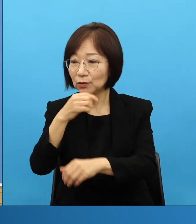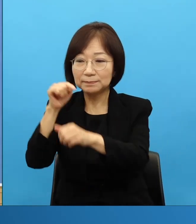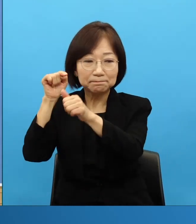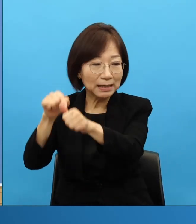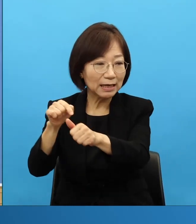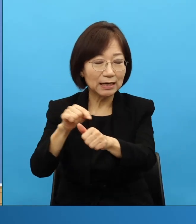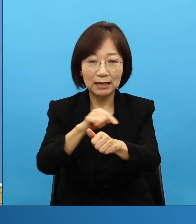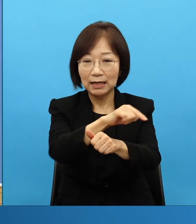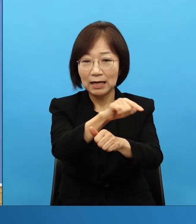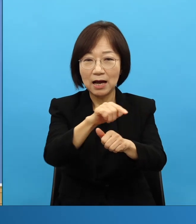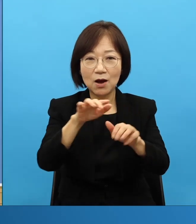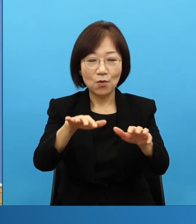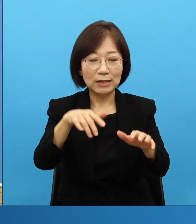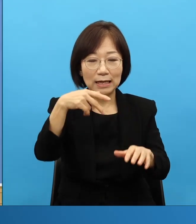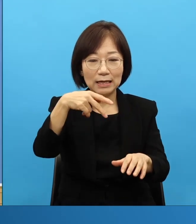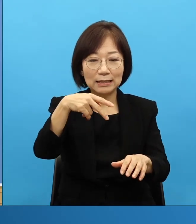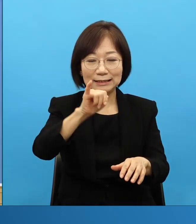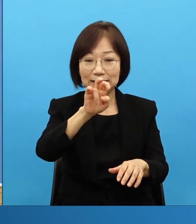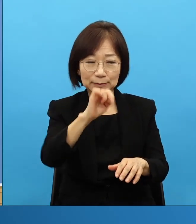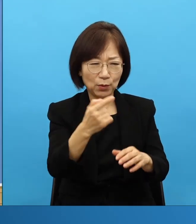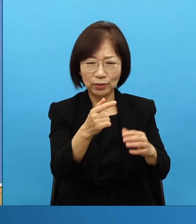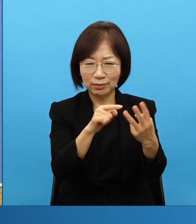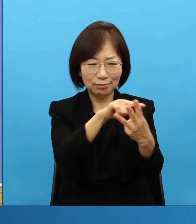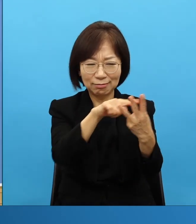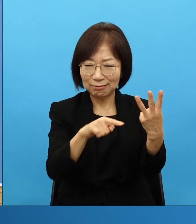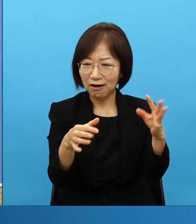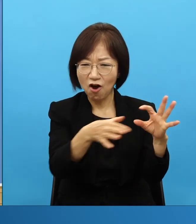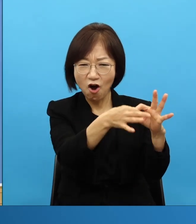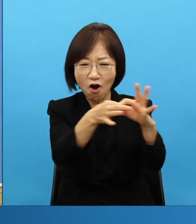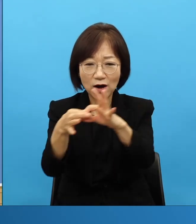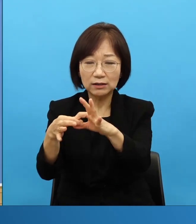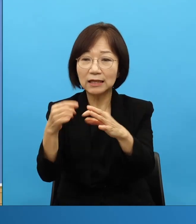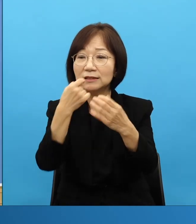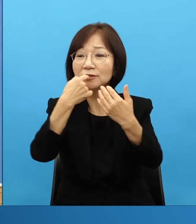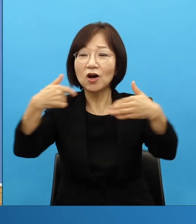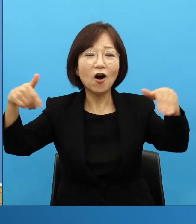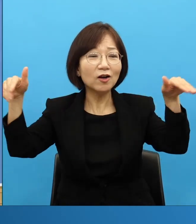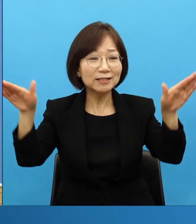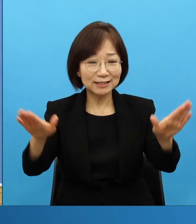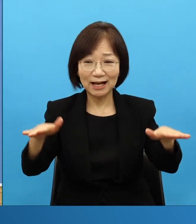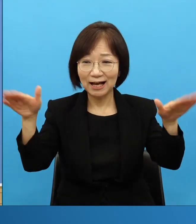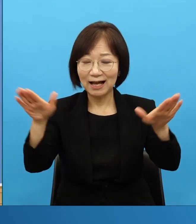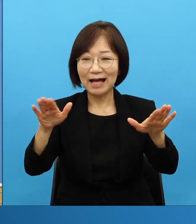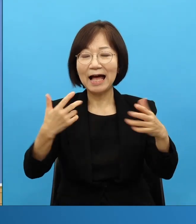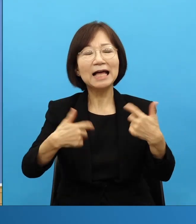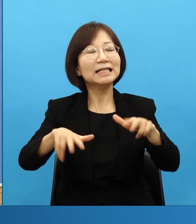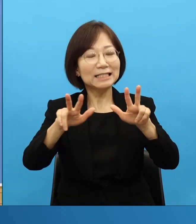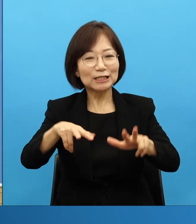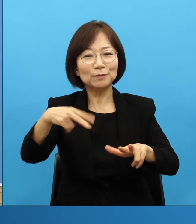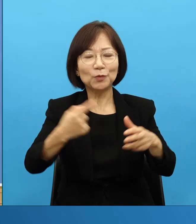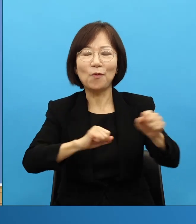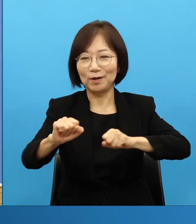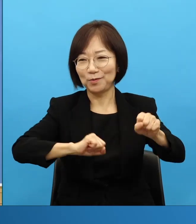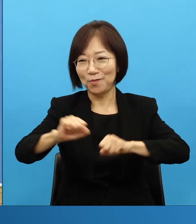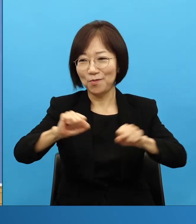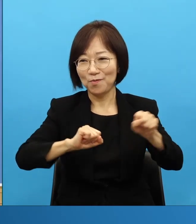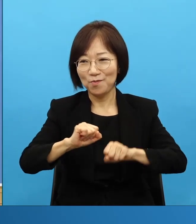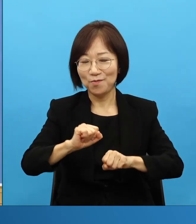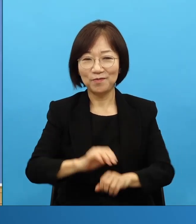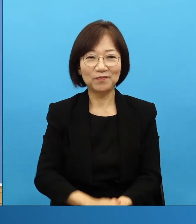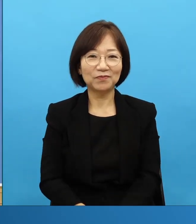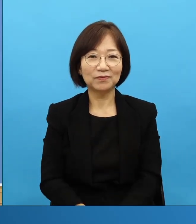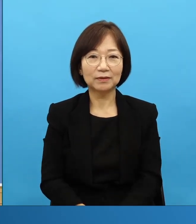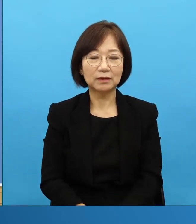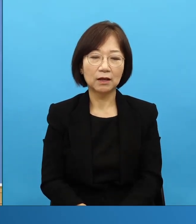deliver this message to Cornelius and to Peter, they're all existing today. 심부름할 데가 없어 요새는. Now, these days, they have no errands